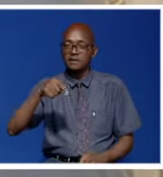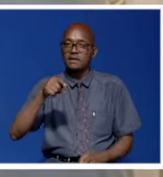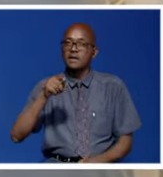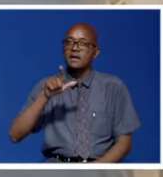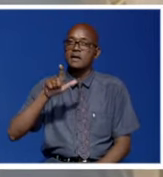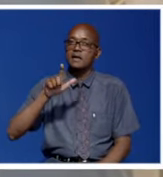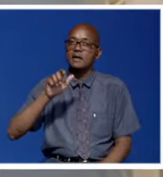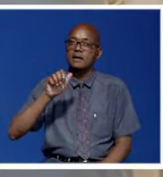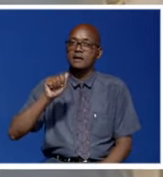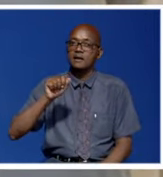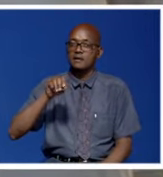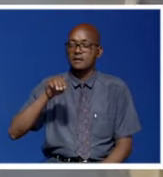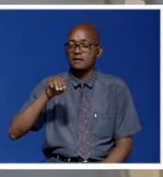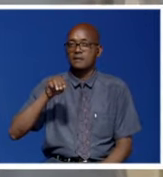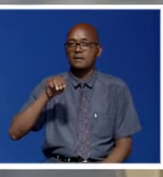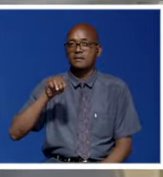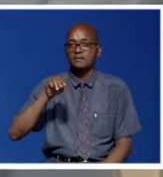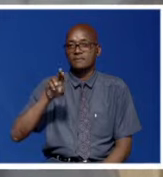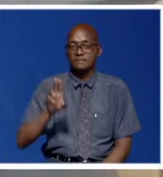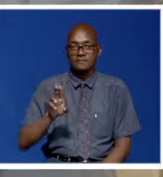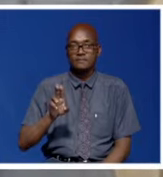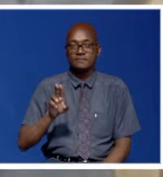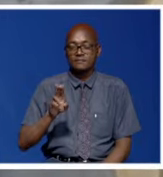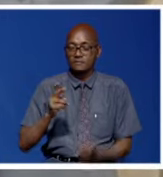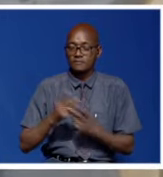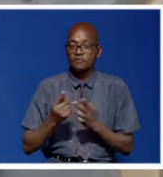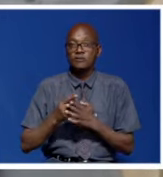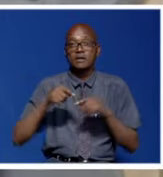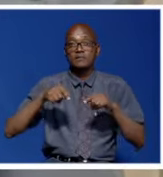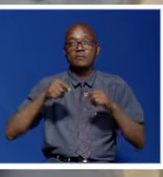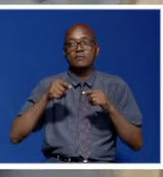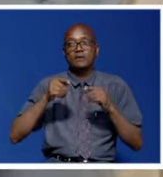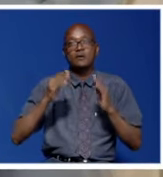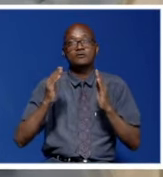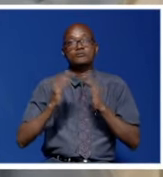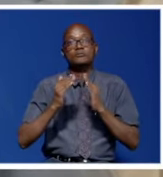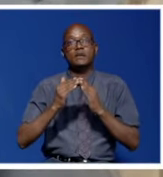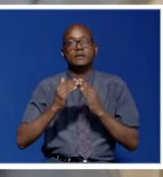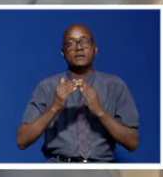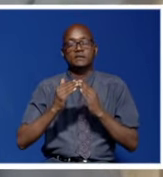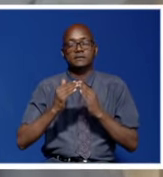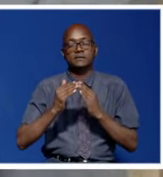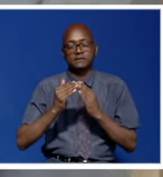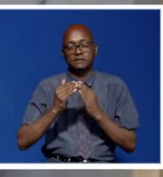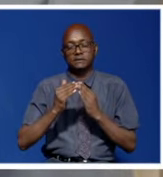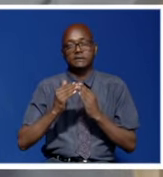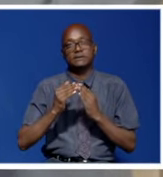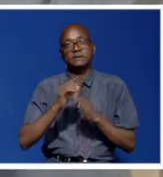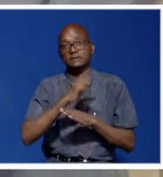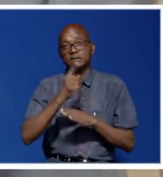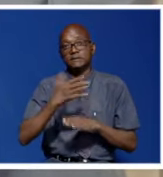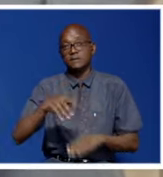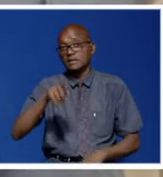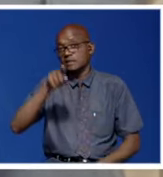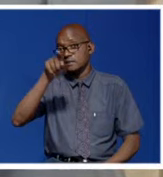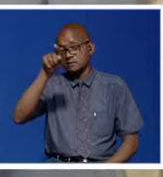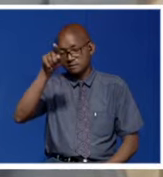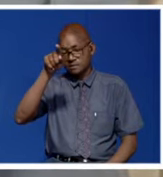Lamu, na pia kutoka hapa hapa nyumbani nchini Zanzibar, eneo